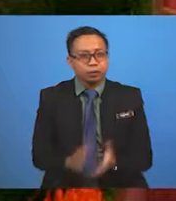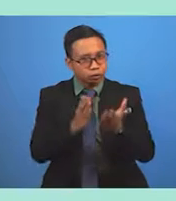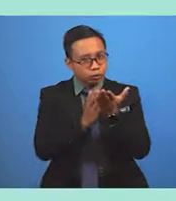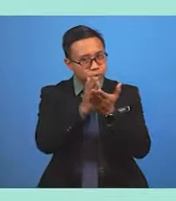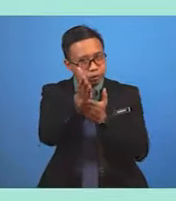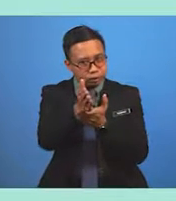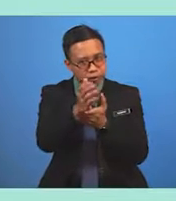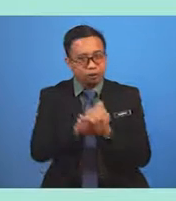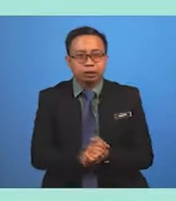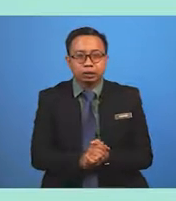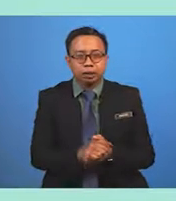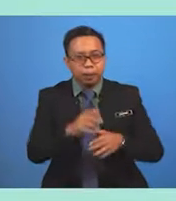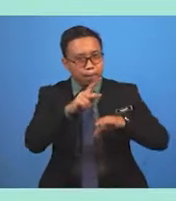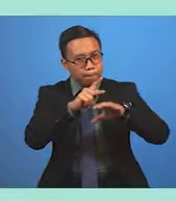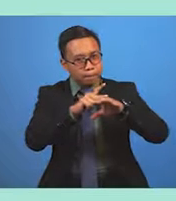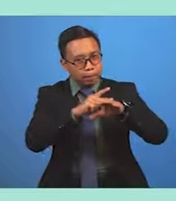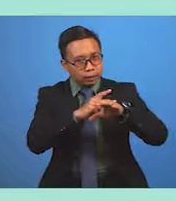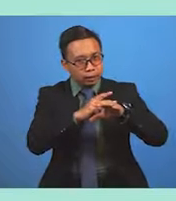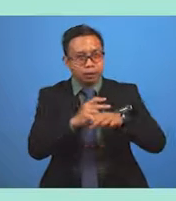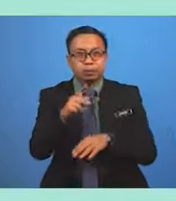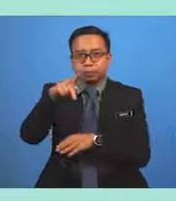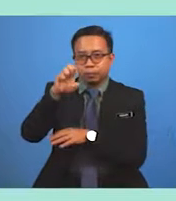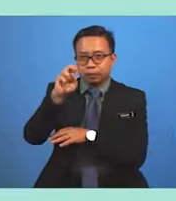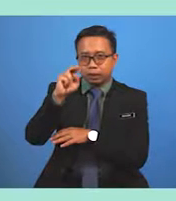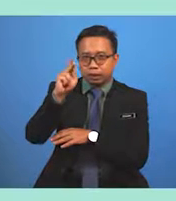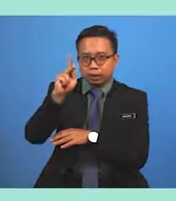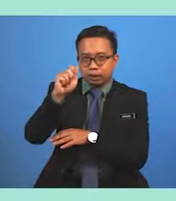Seterusnya ialah pemasangan penapis.